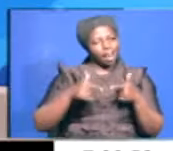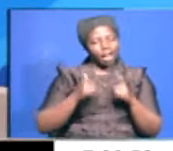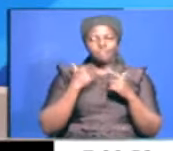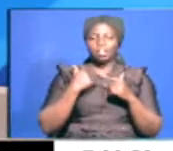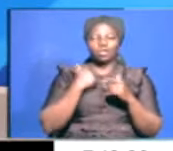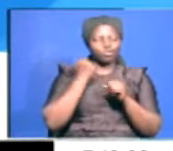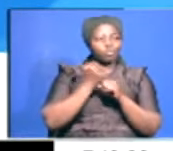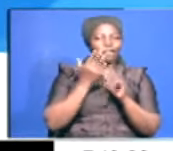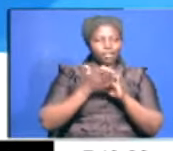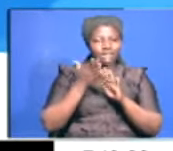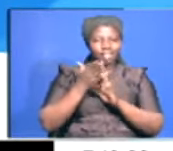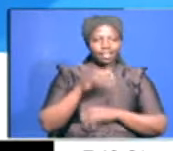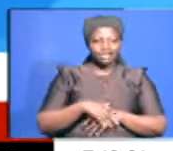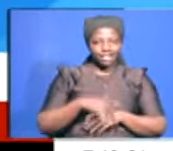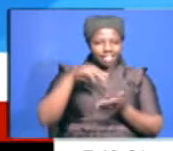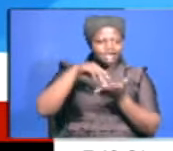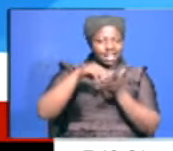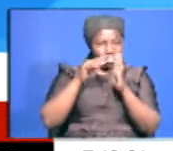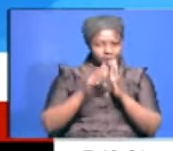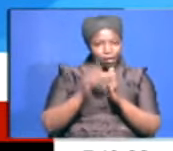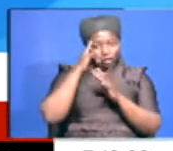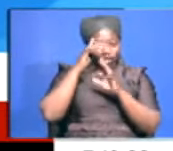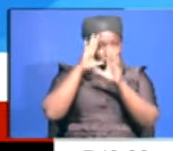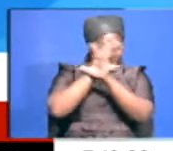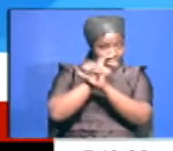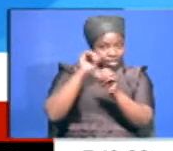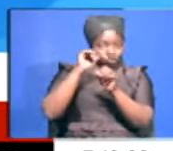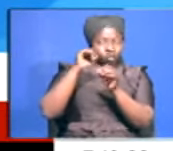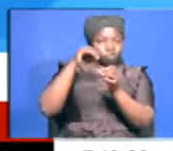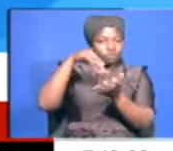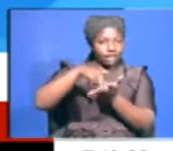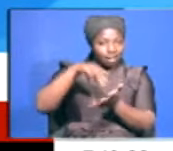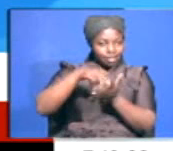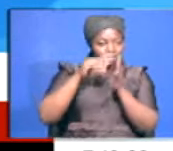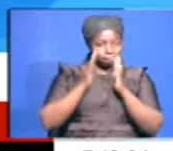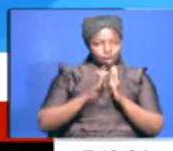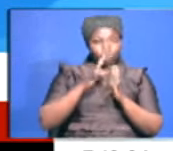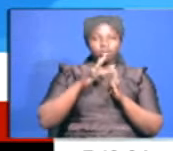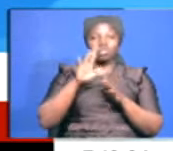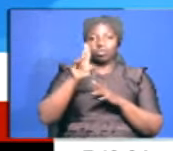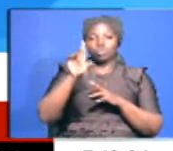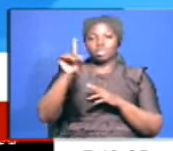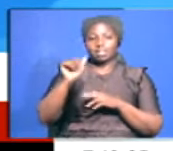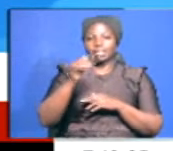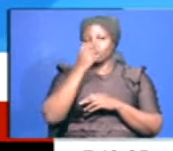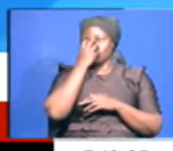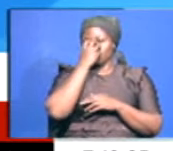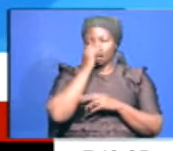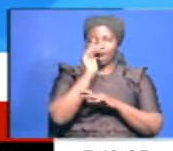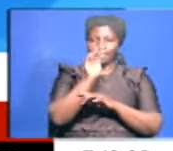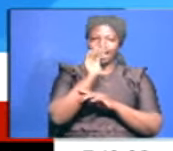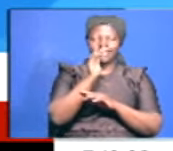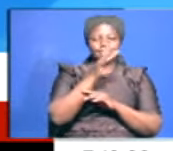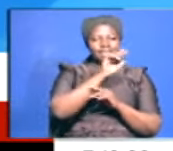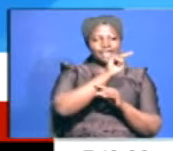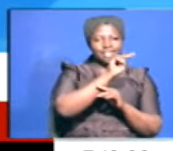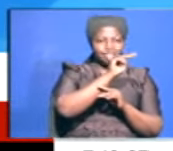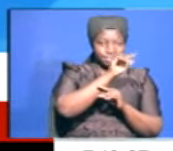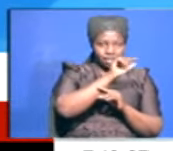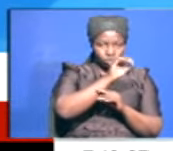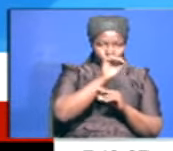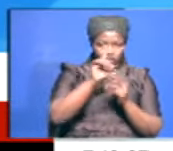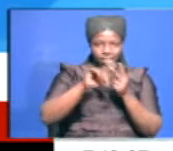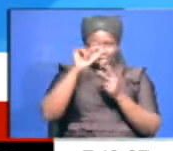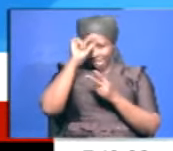Mgombeaji urais wa chama cha UDA William Ruto ametoa wito kwa wadau wa serikali na wale wasio wa serikali katika mchakato wa